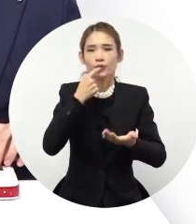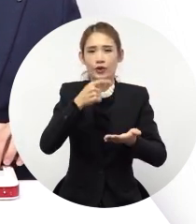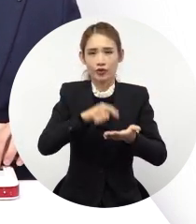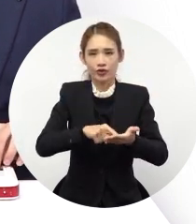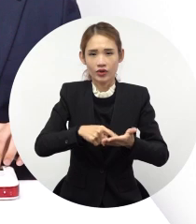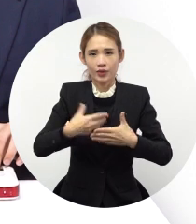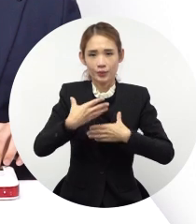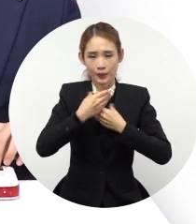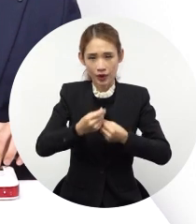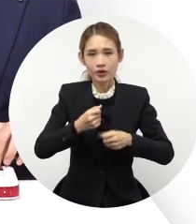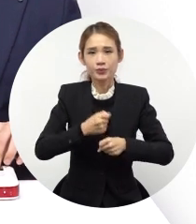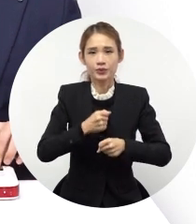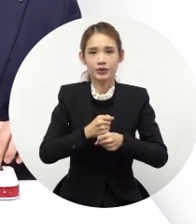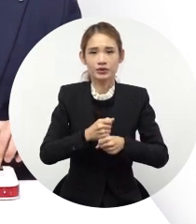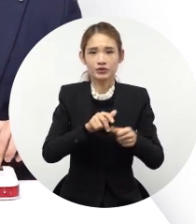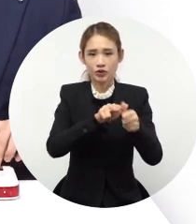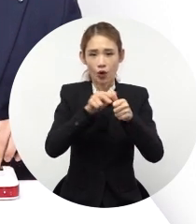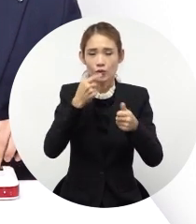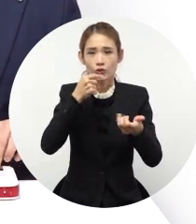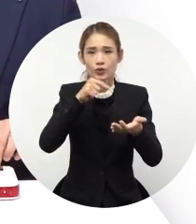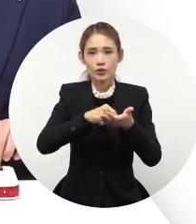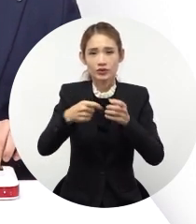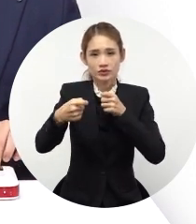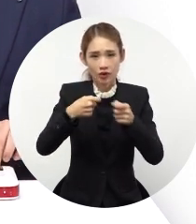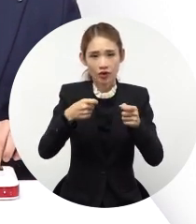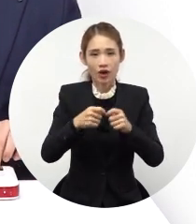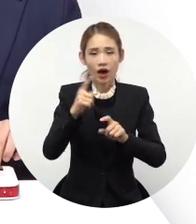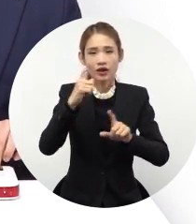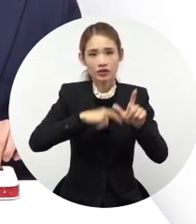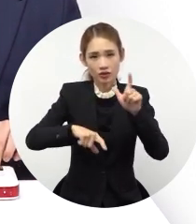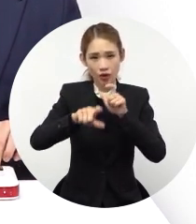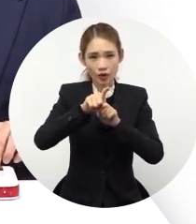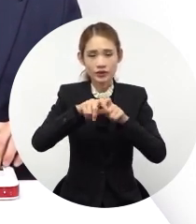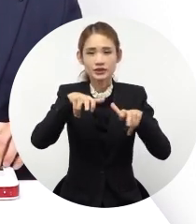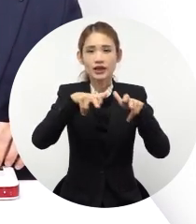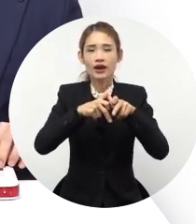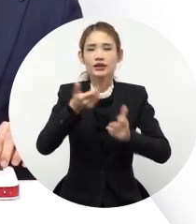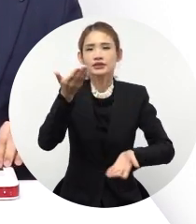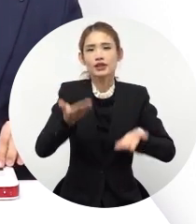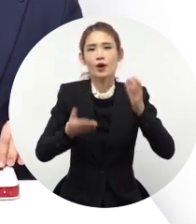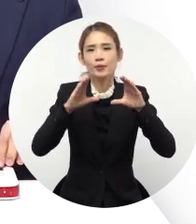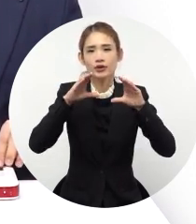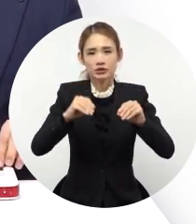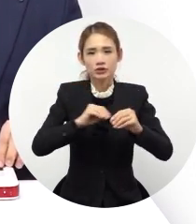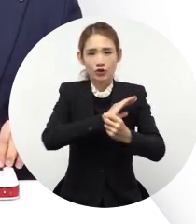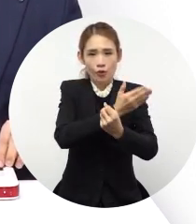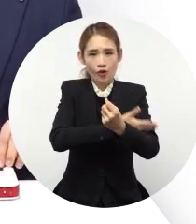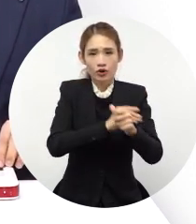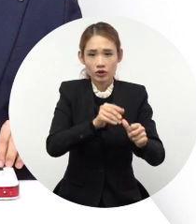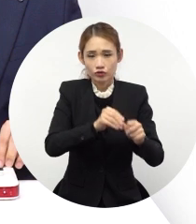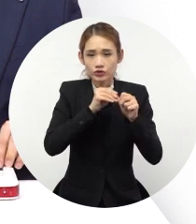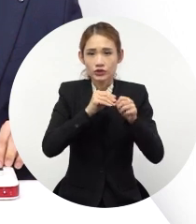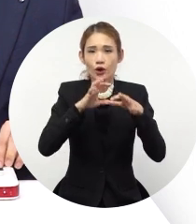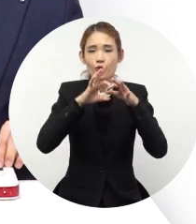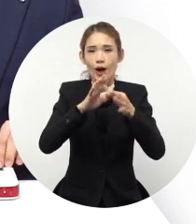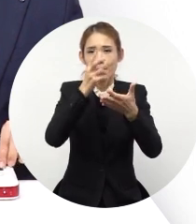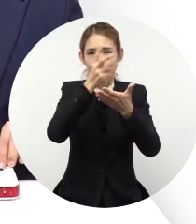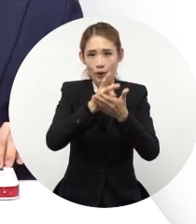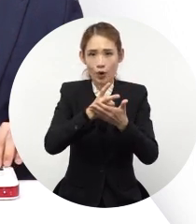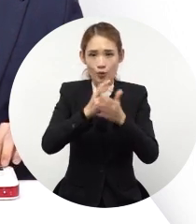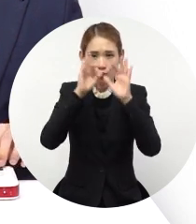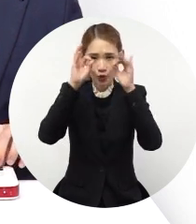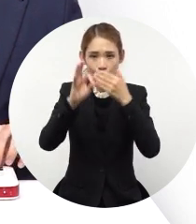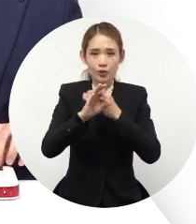때문입니다. 이 정보 접근성을 다루고 있는 부분 중에 또 하나는 장애인 차별금지 및 권리 구제 등에 관한 법률에